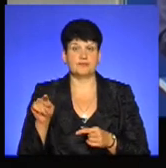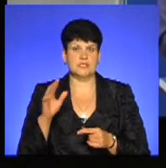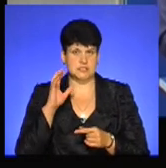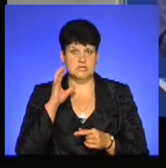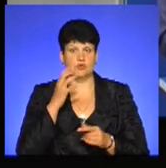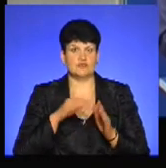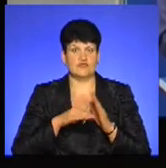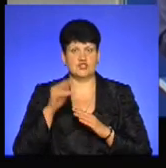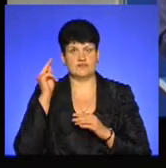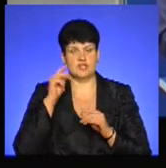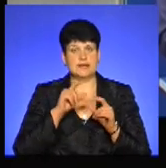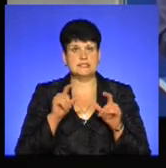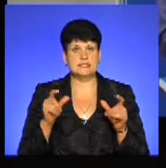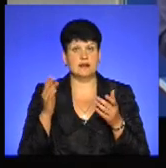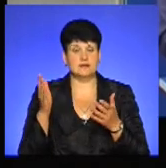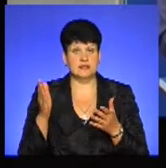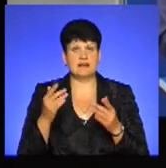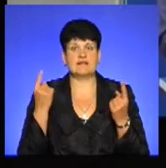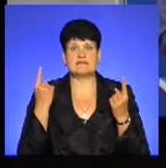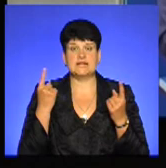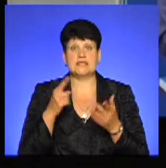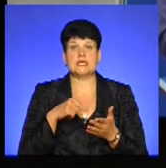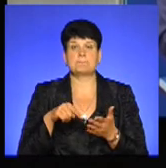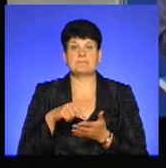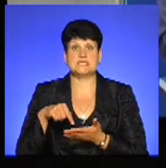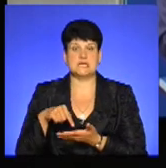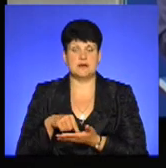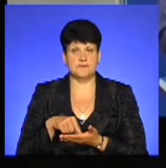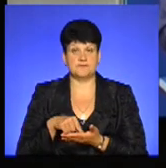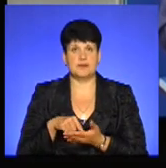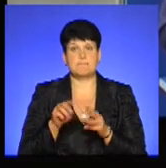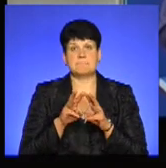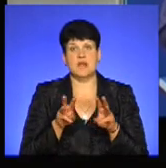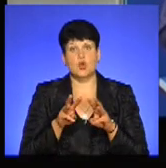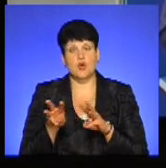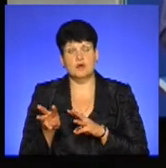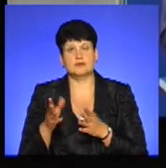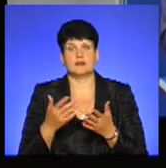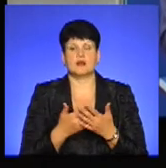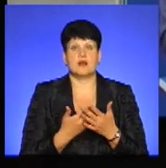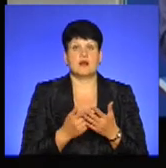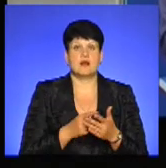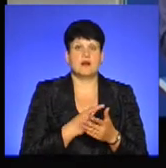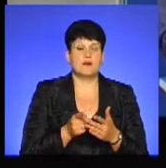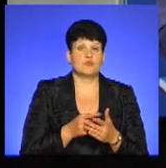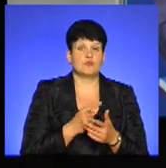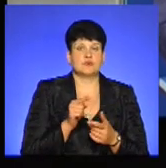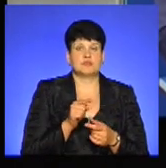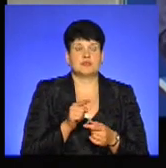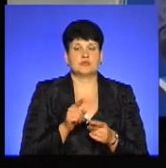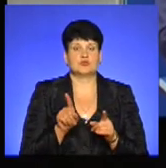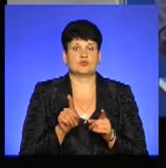вищі навчальні заклади. Великі міста, чи мільйонники, чи ті, що до